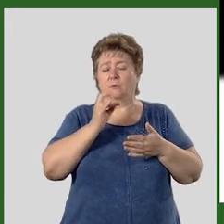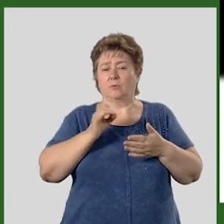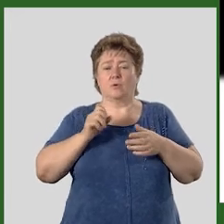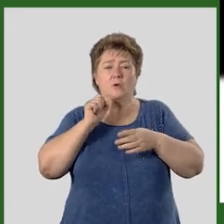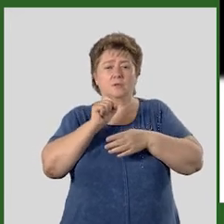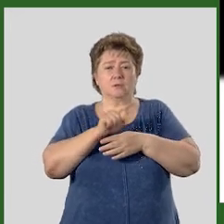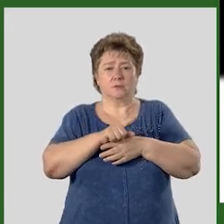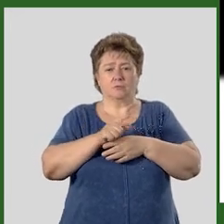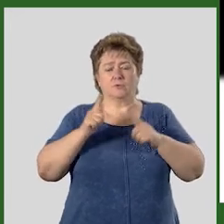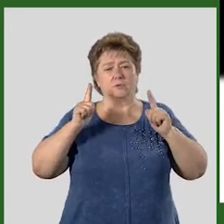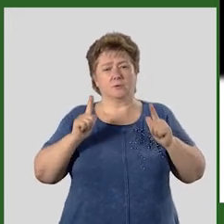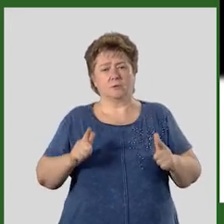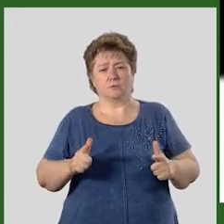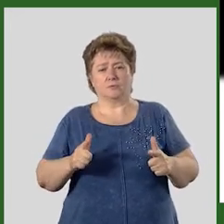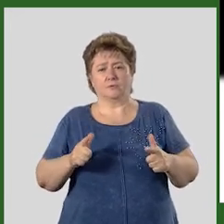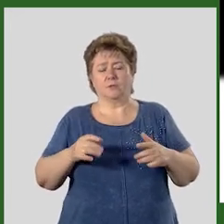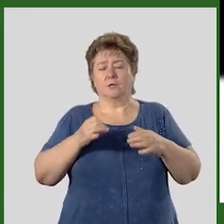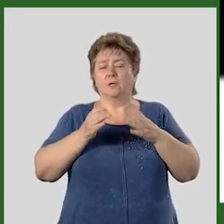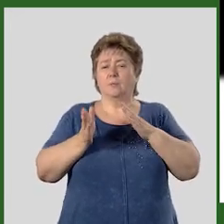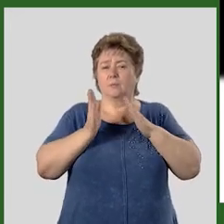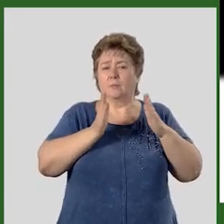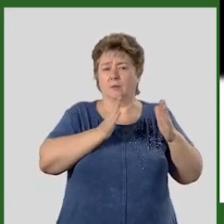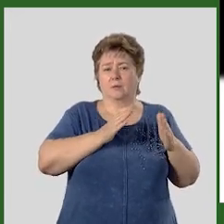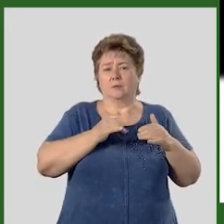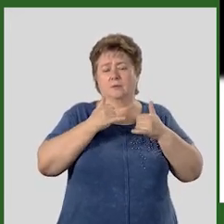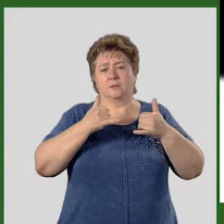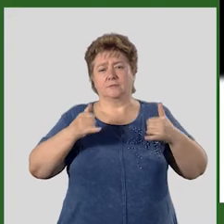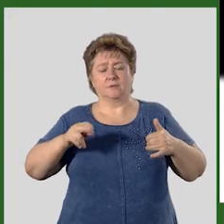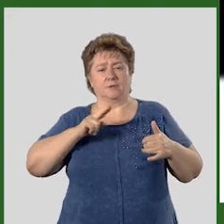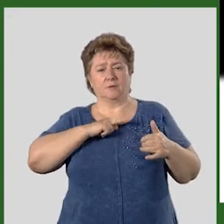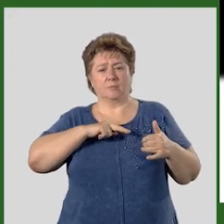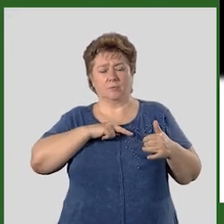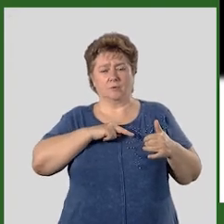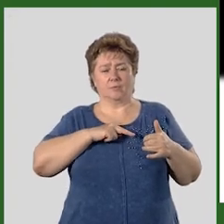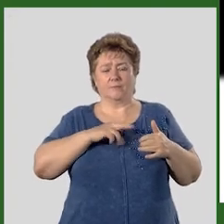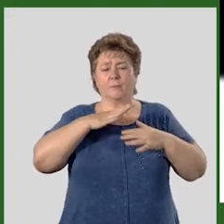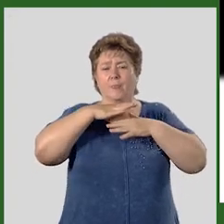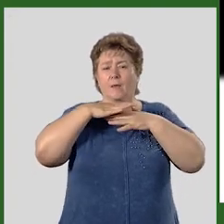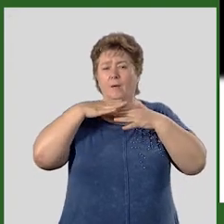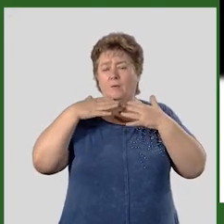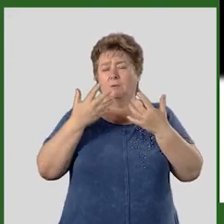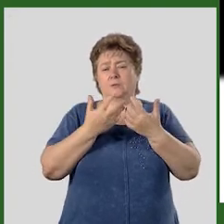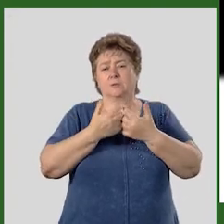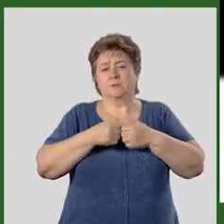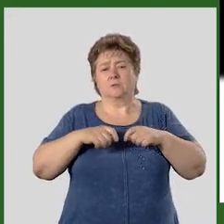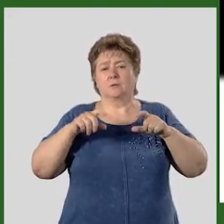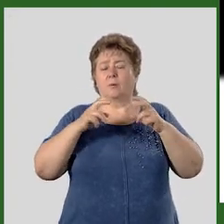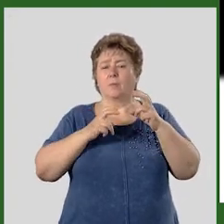и задает согласованность и ритм развития работы многочисленных